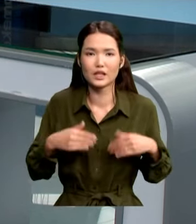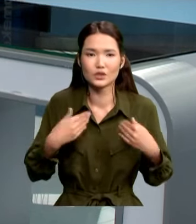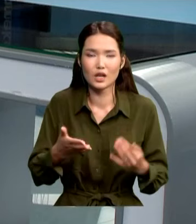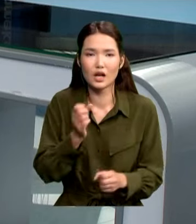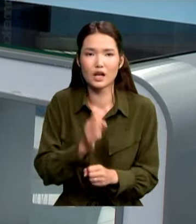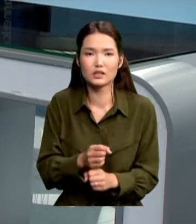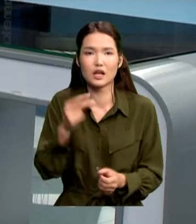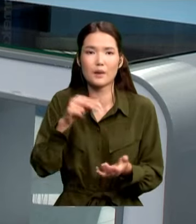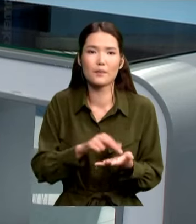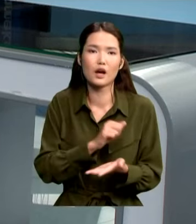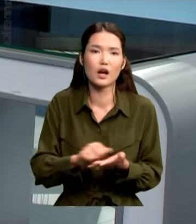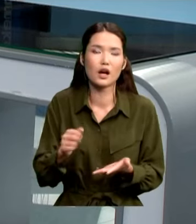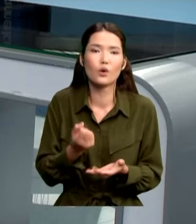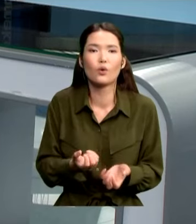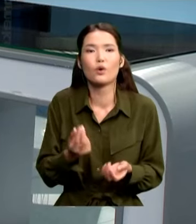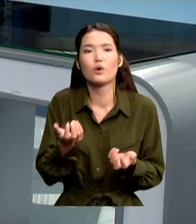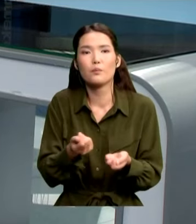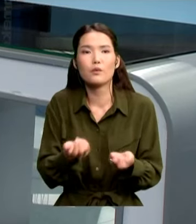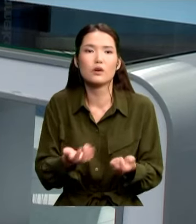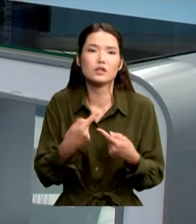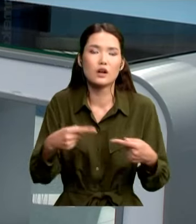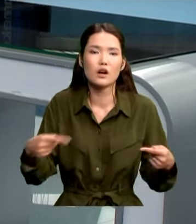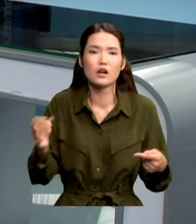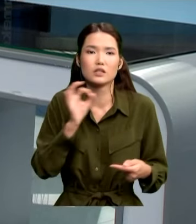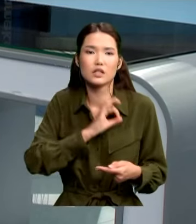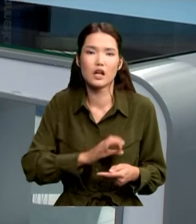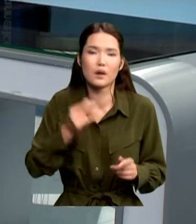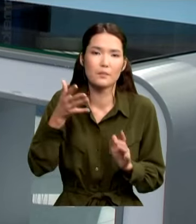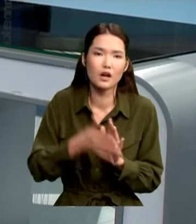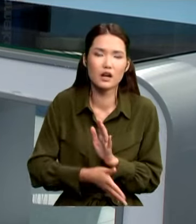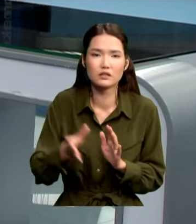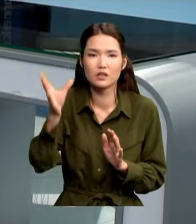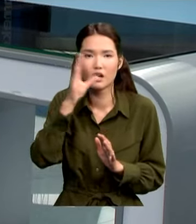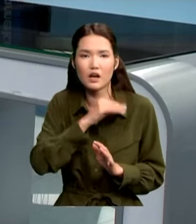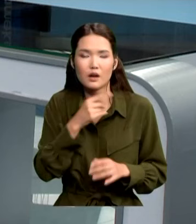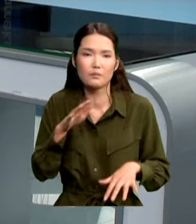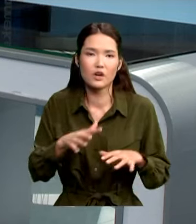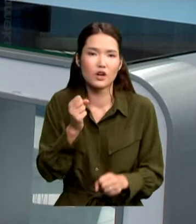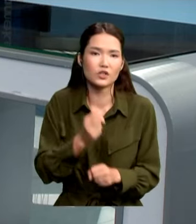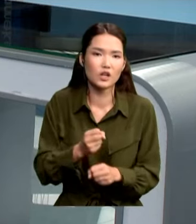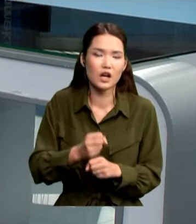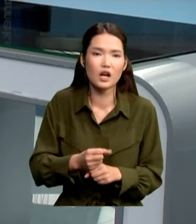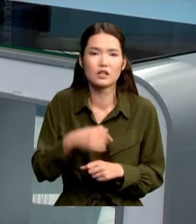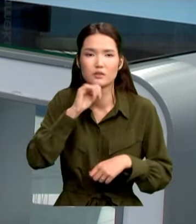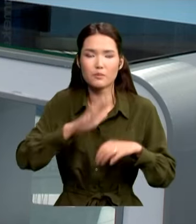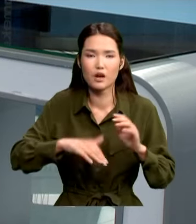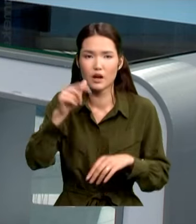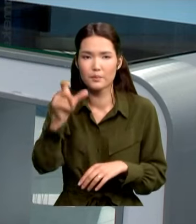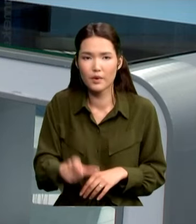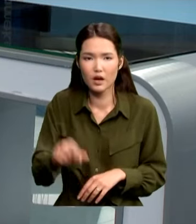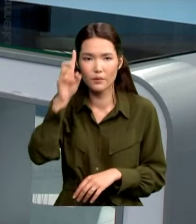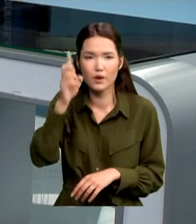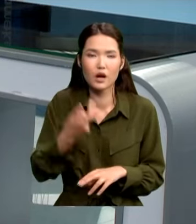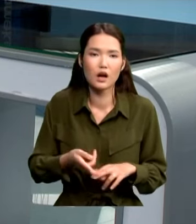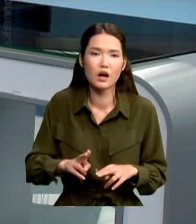ұсыныс жасады. Бағаны қолдан реттеу кен игерушілерді шығынға ұшыратады деген ұйғарым жасапты мекеме мамандарым.